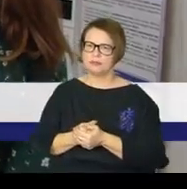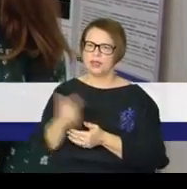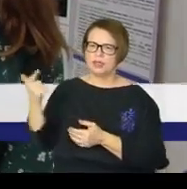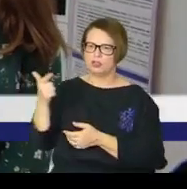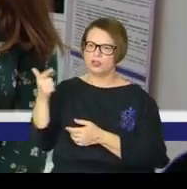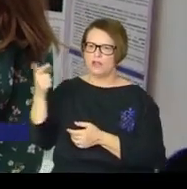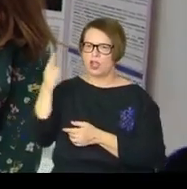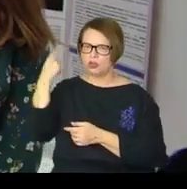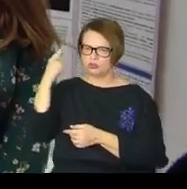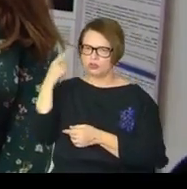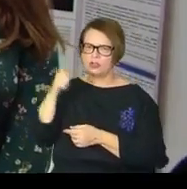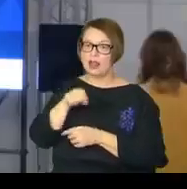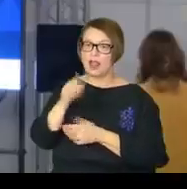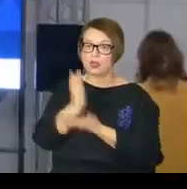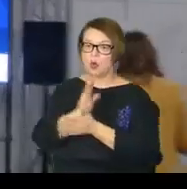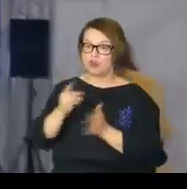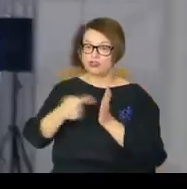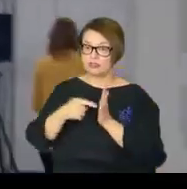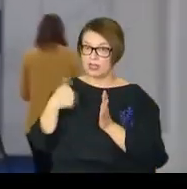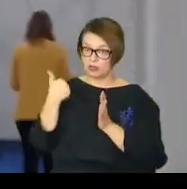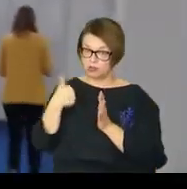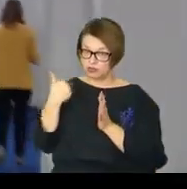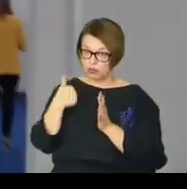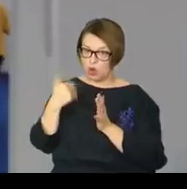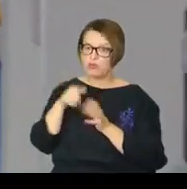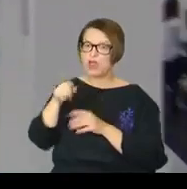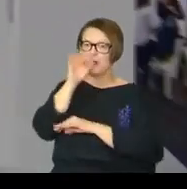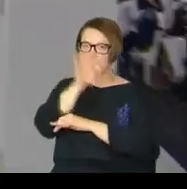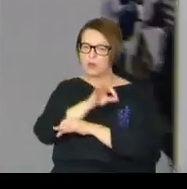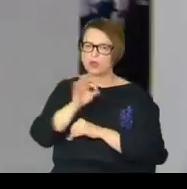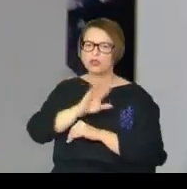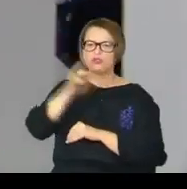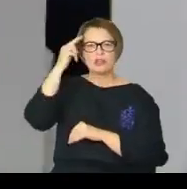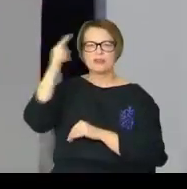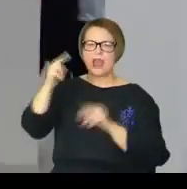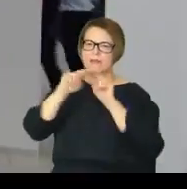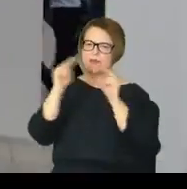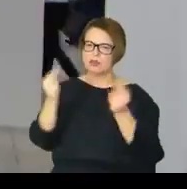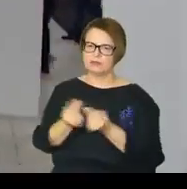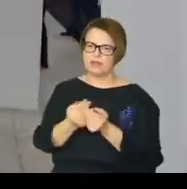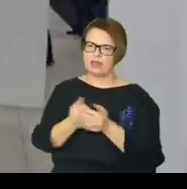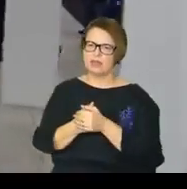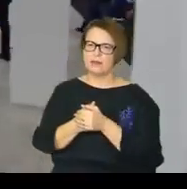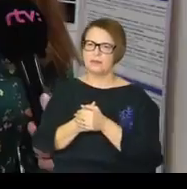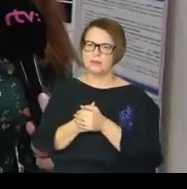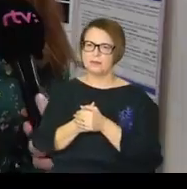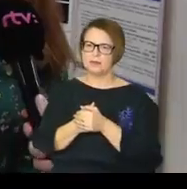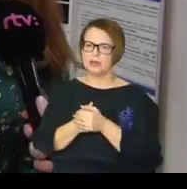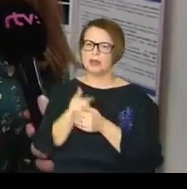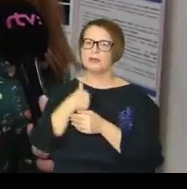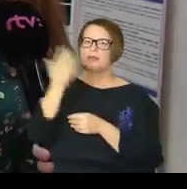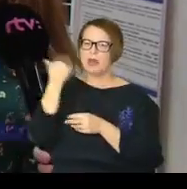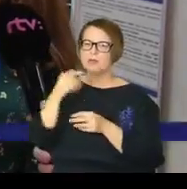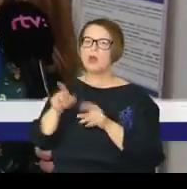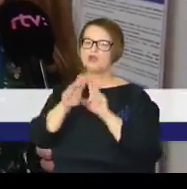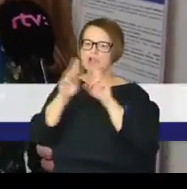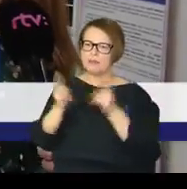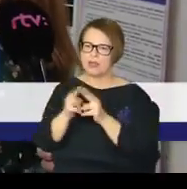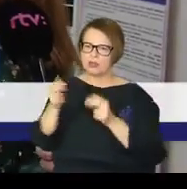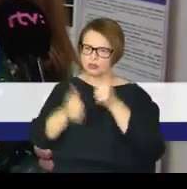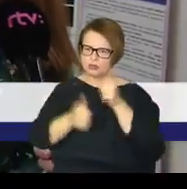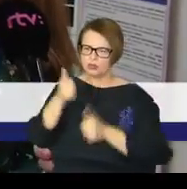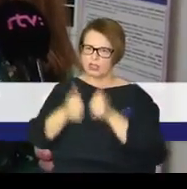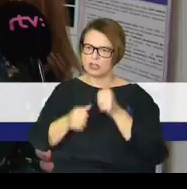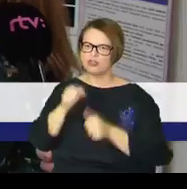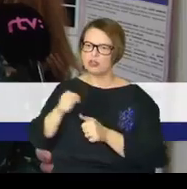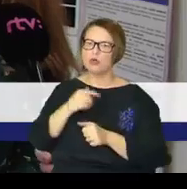Títo dvaja študenti ešte len končia strednú školu, no ich projekt už je známy vo svete. My sme boli už na niekoľkých medzinárodných súťažiach, vlastne to je